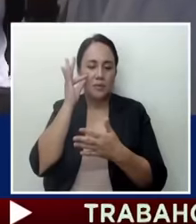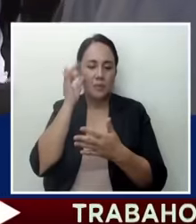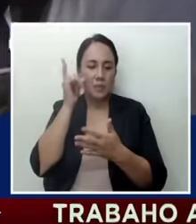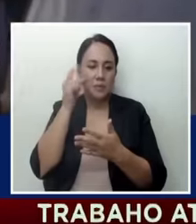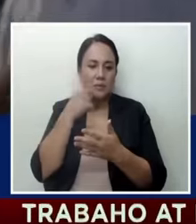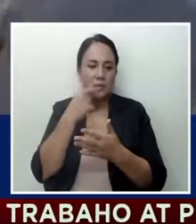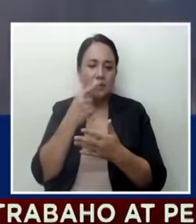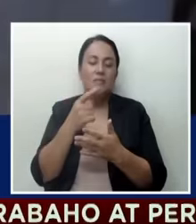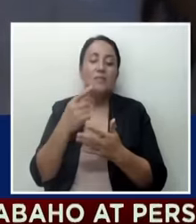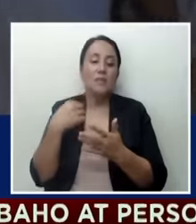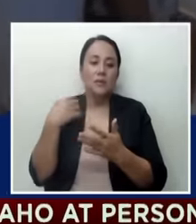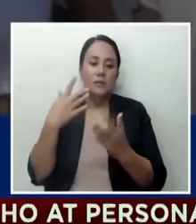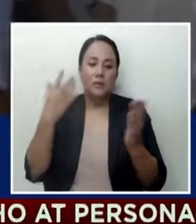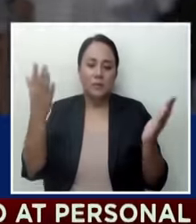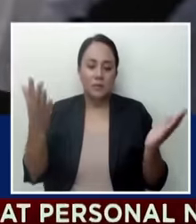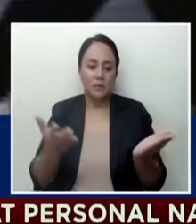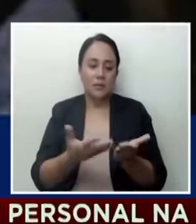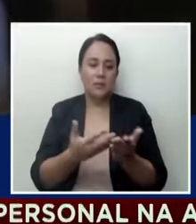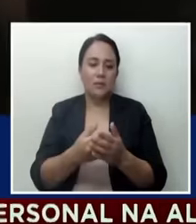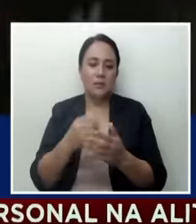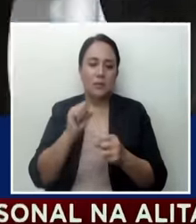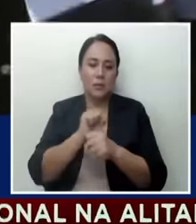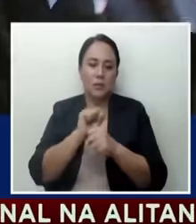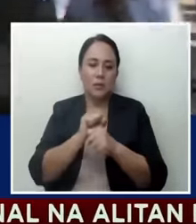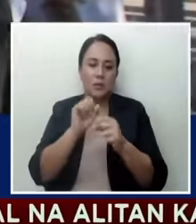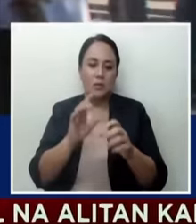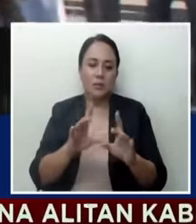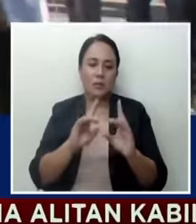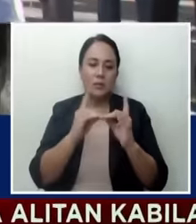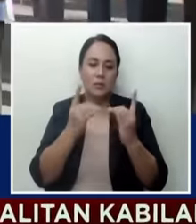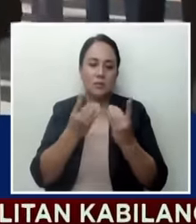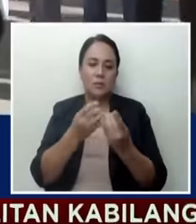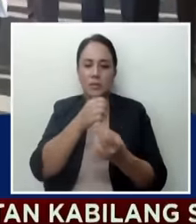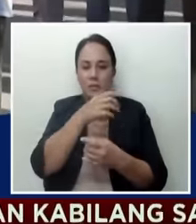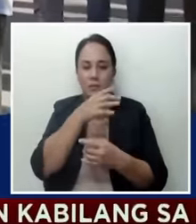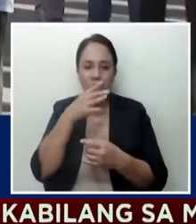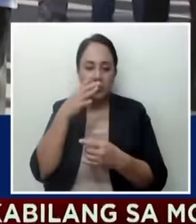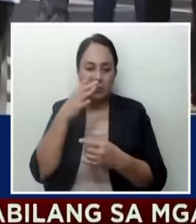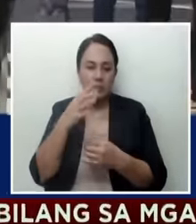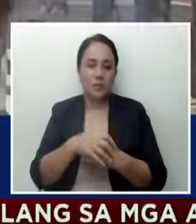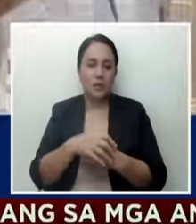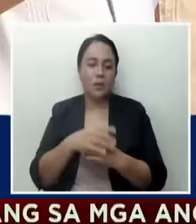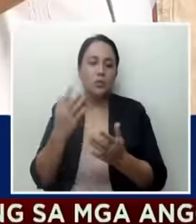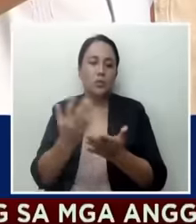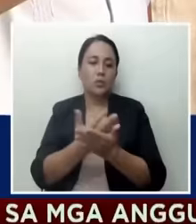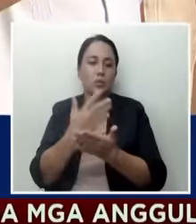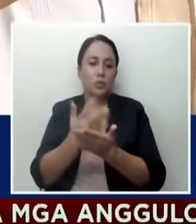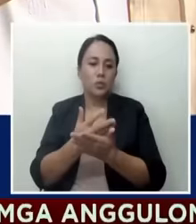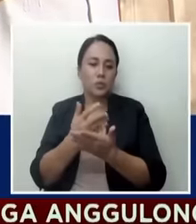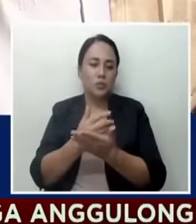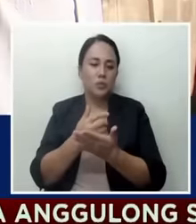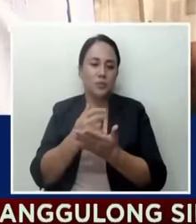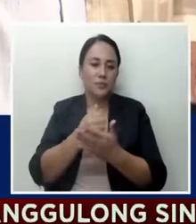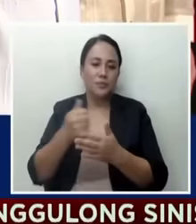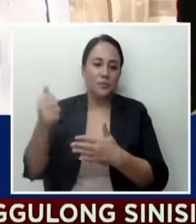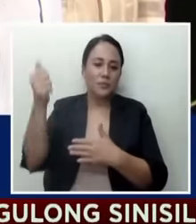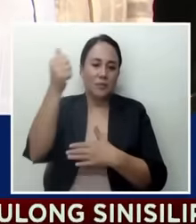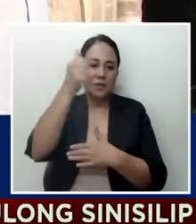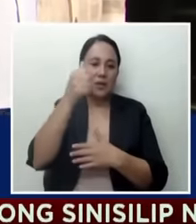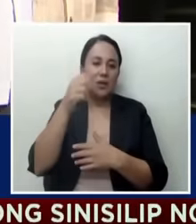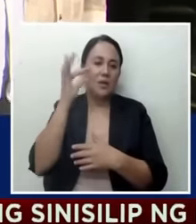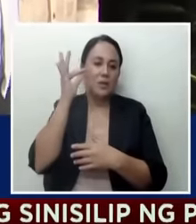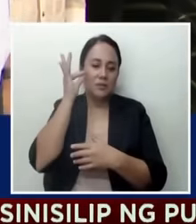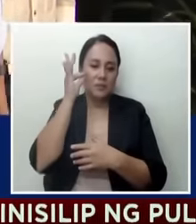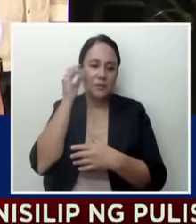Official na ipinakilala sa mga empleyado ng Department of Agriculture ang bagong kalihim na si Francisco T.